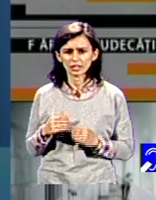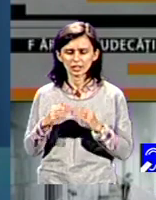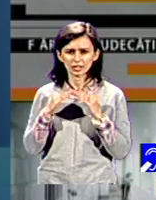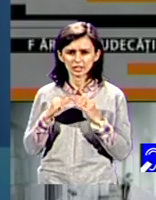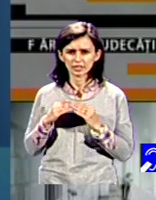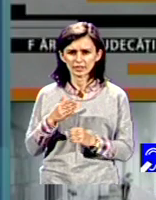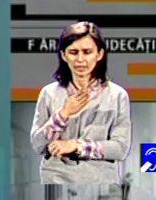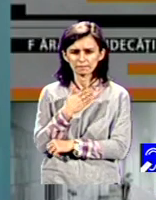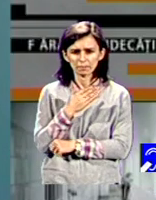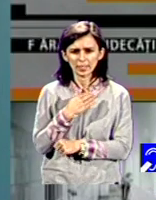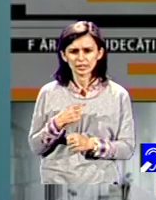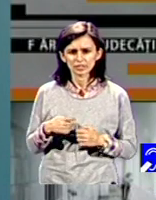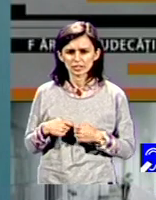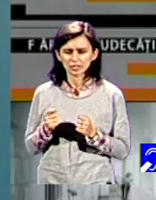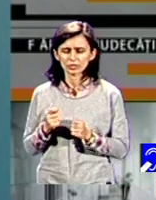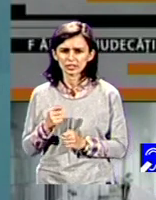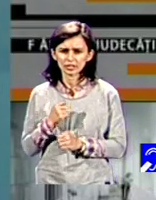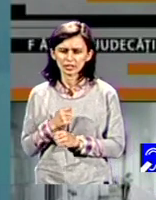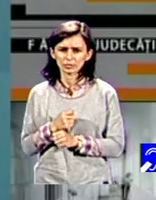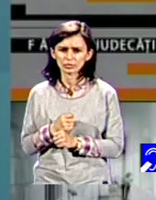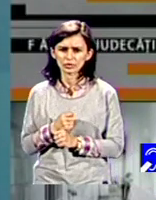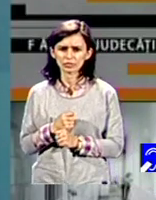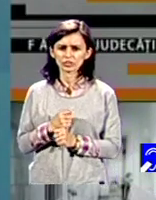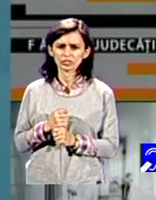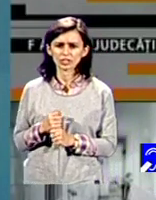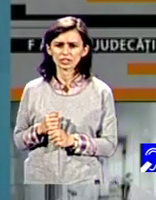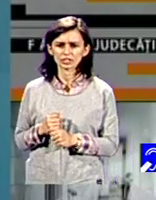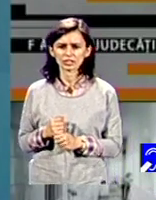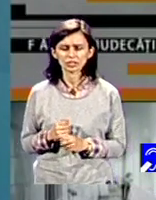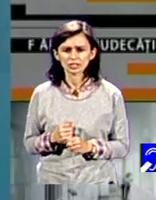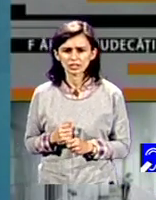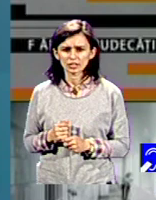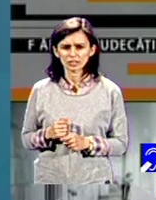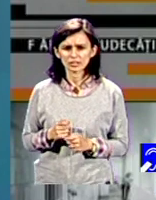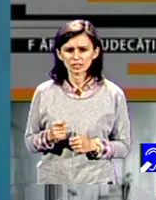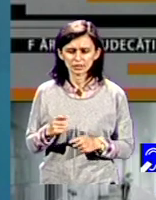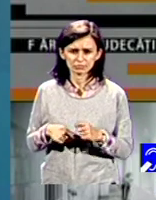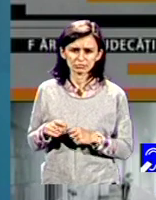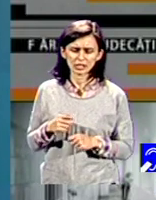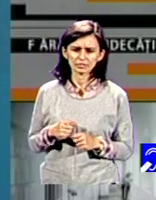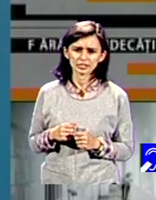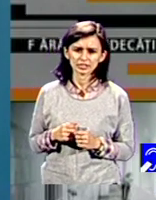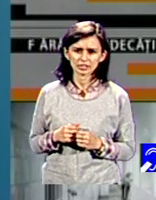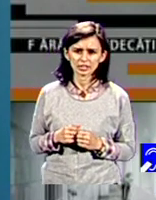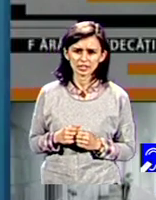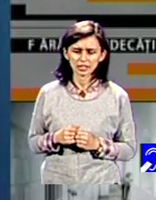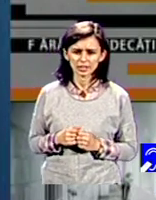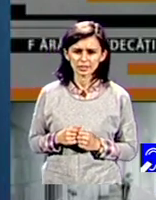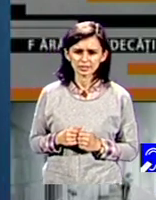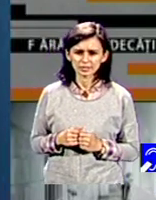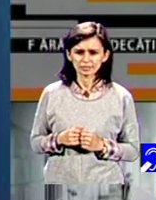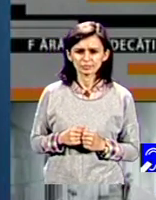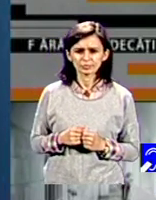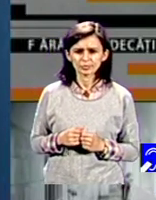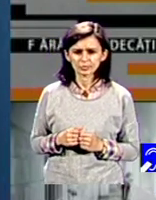din zona de nu știu uite încerc să mă uitam este și zona de marketing postată simplu anunțuri postate